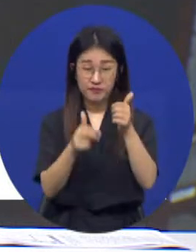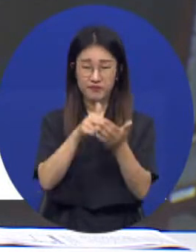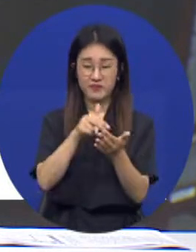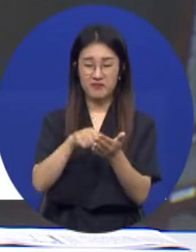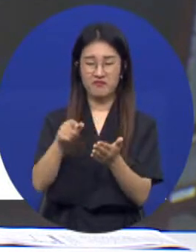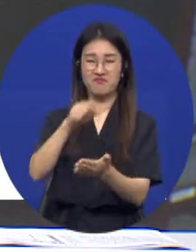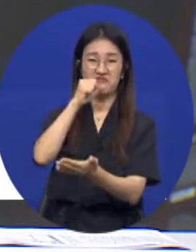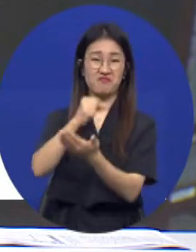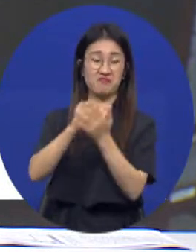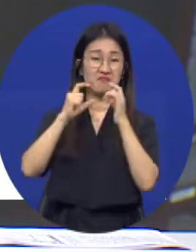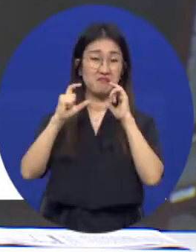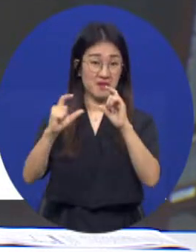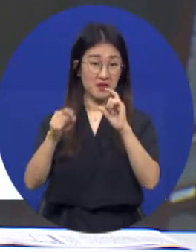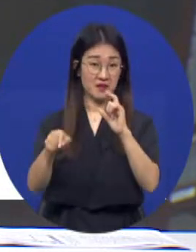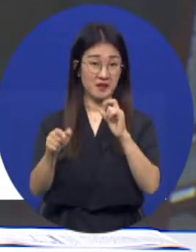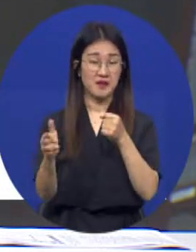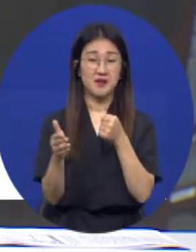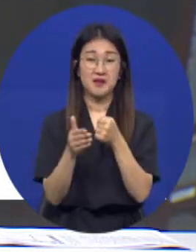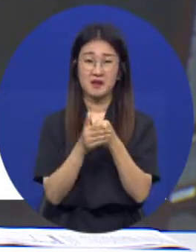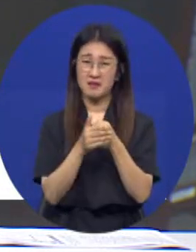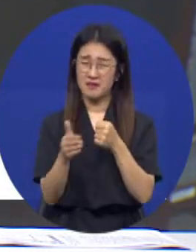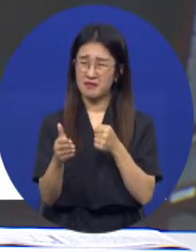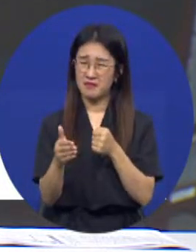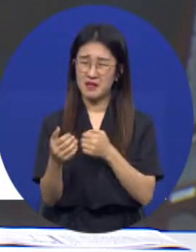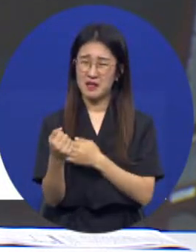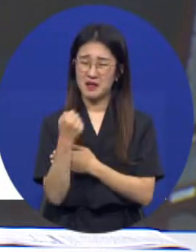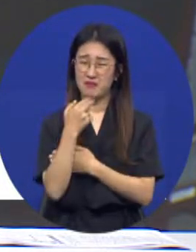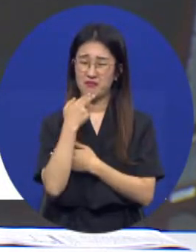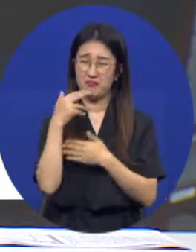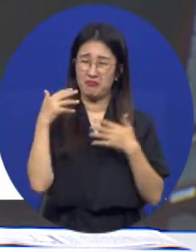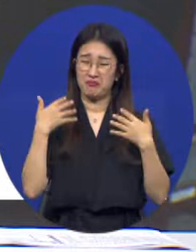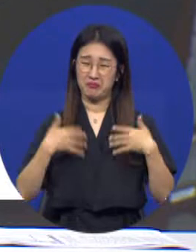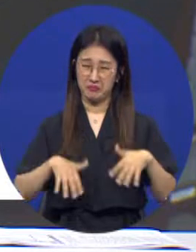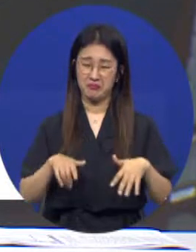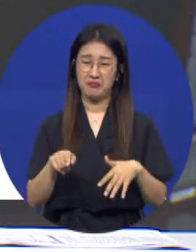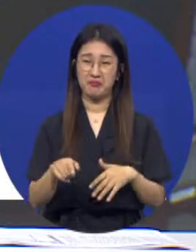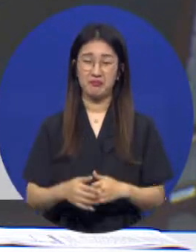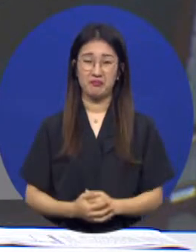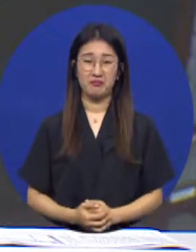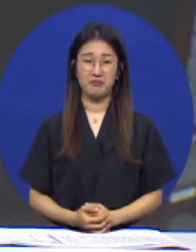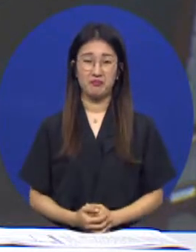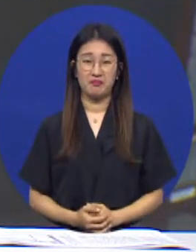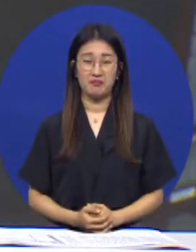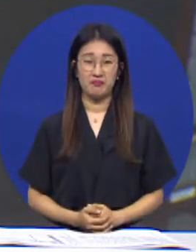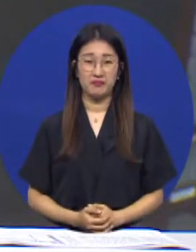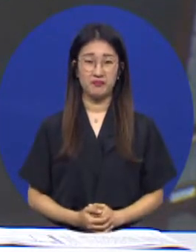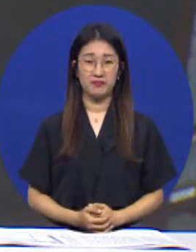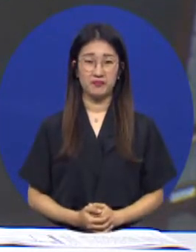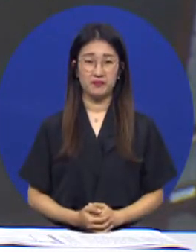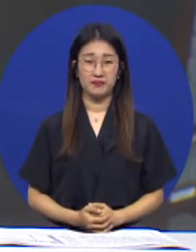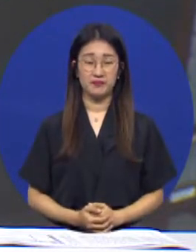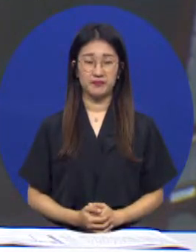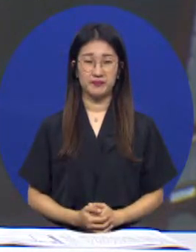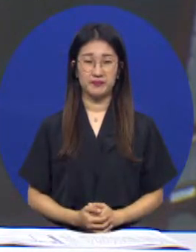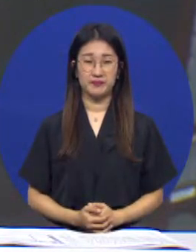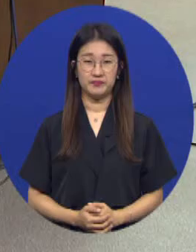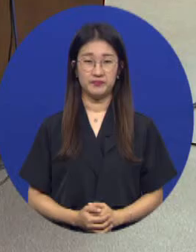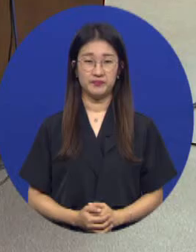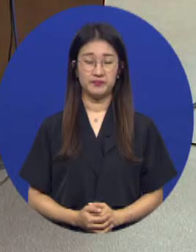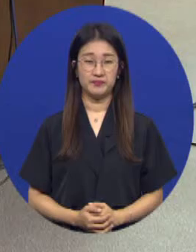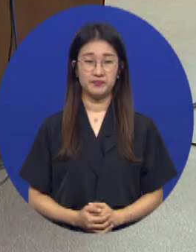후보자에게 적격 판정을 내리면서 맥빠진 청문회로 마쳤습니다. 김항석 기자의 보도입니다.